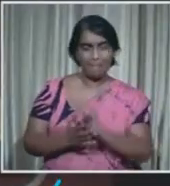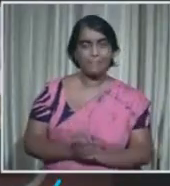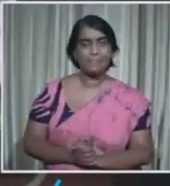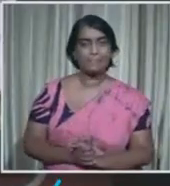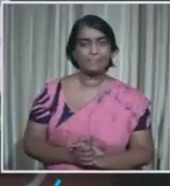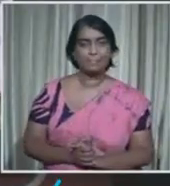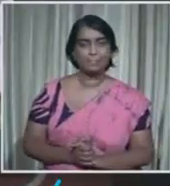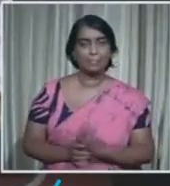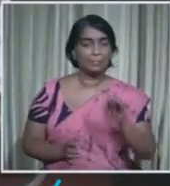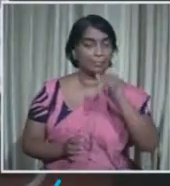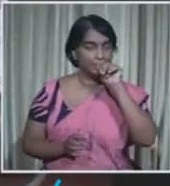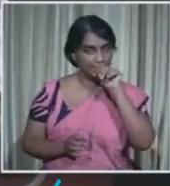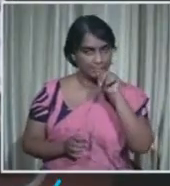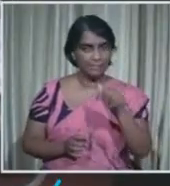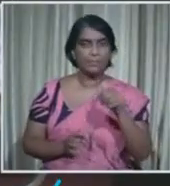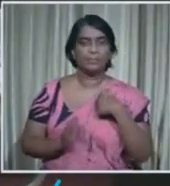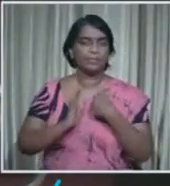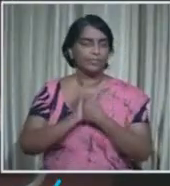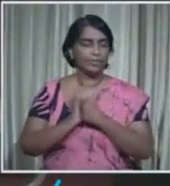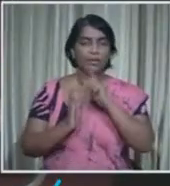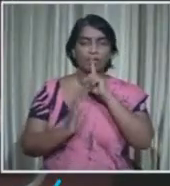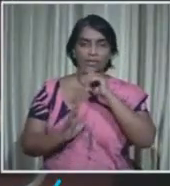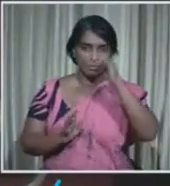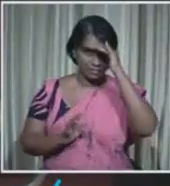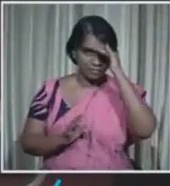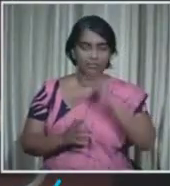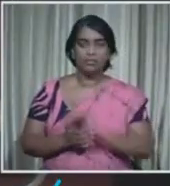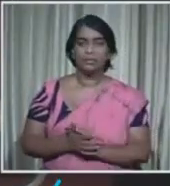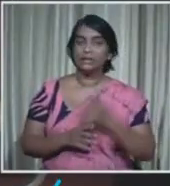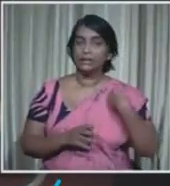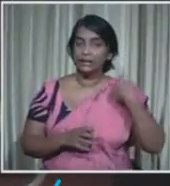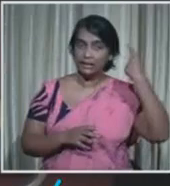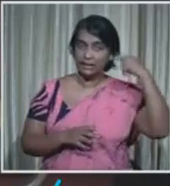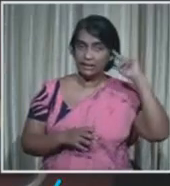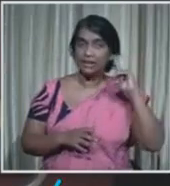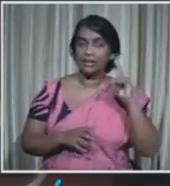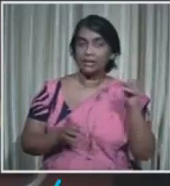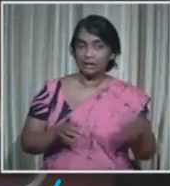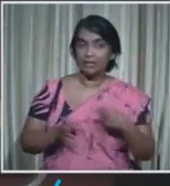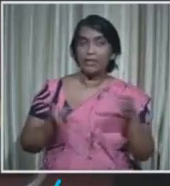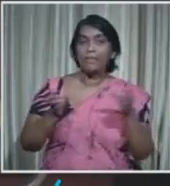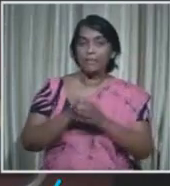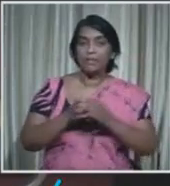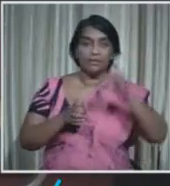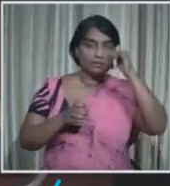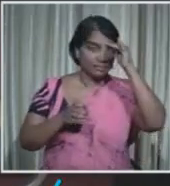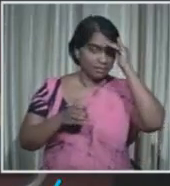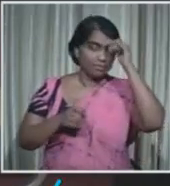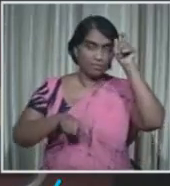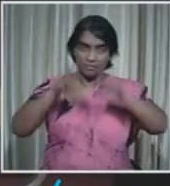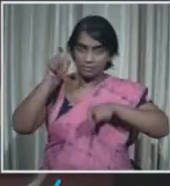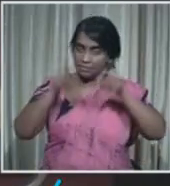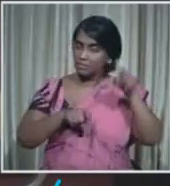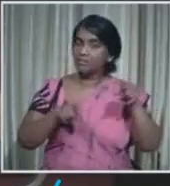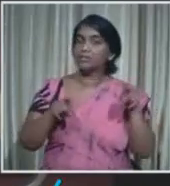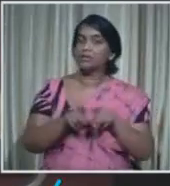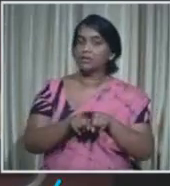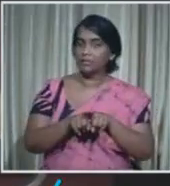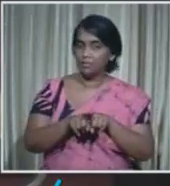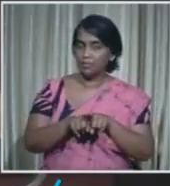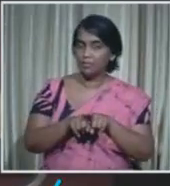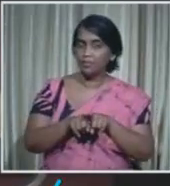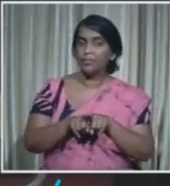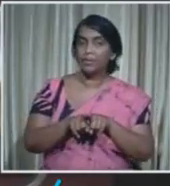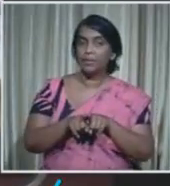ඇත්ත වශයෙන්ම ගරු කතානායකතුමනි අපි ඊයේ දවසේ පක්ෂ නායකින් සහ